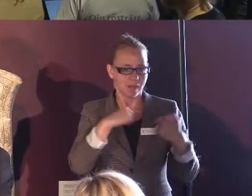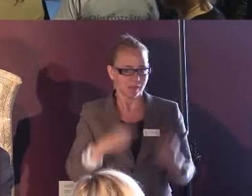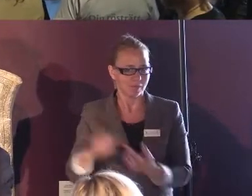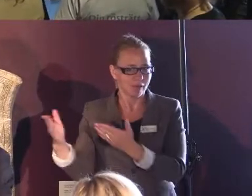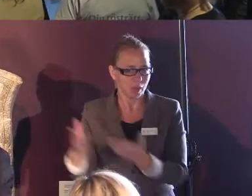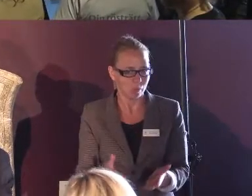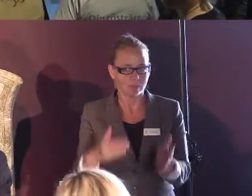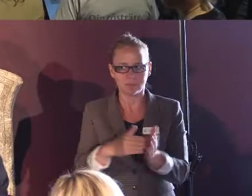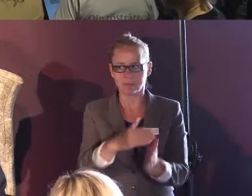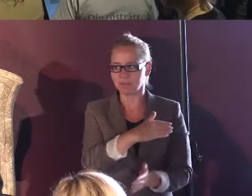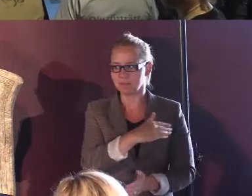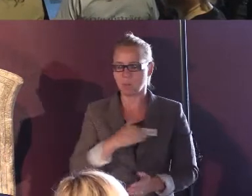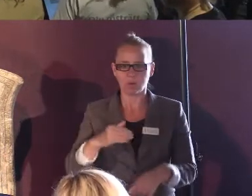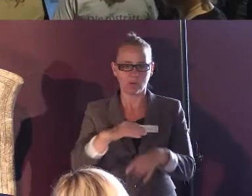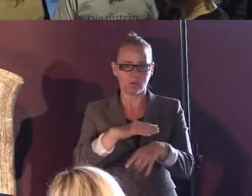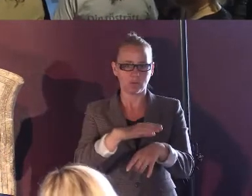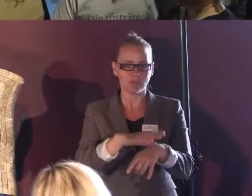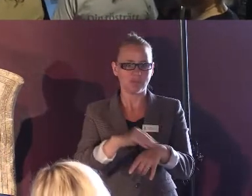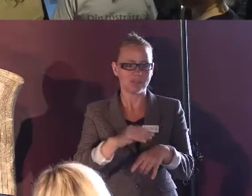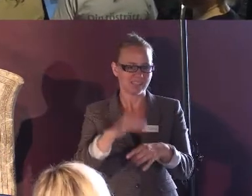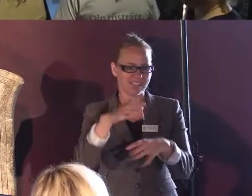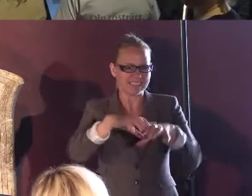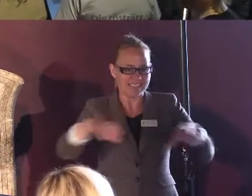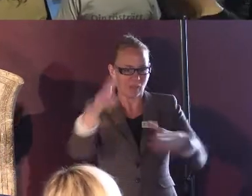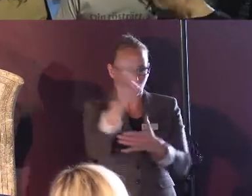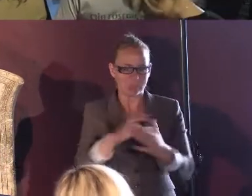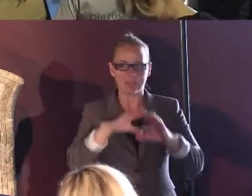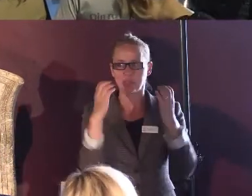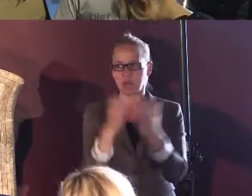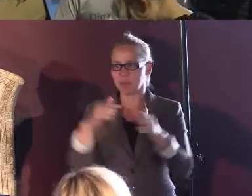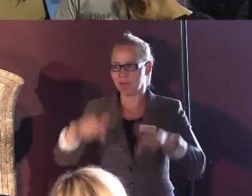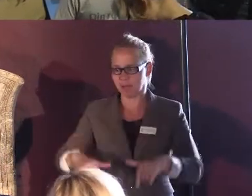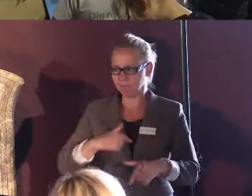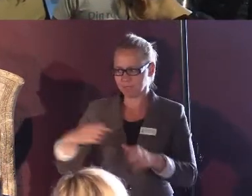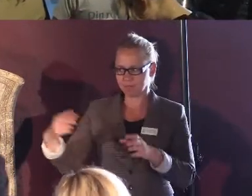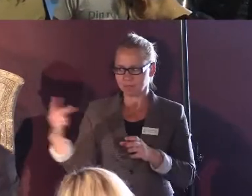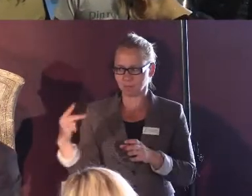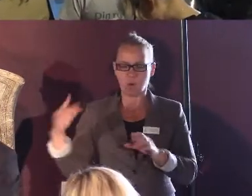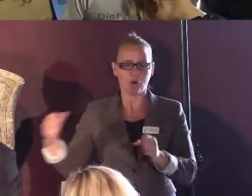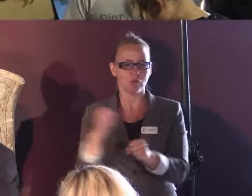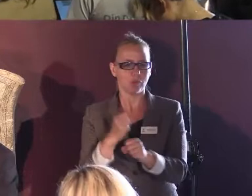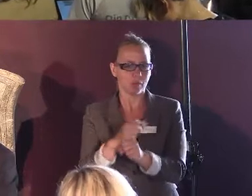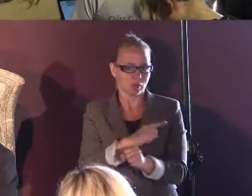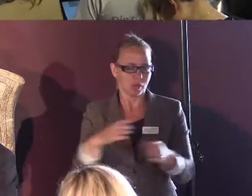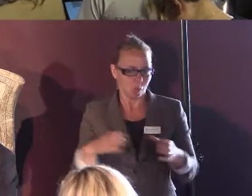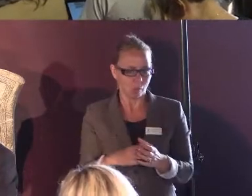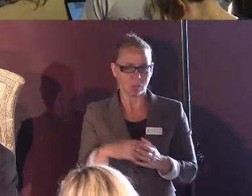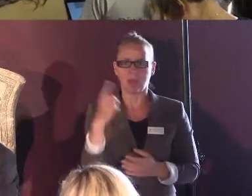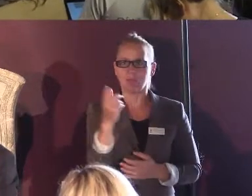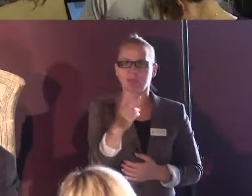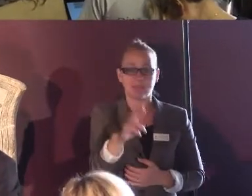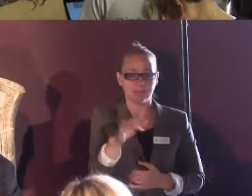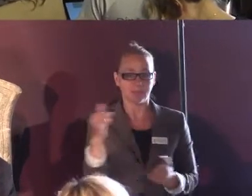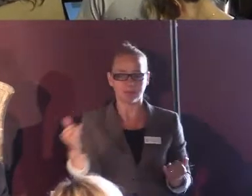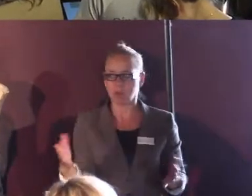välkomna till vårt och Svensk Scenkonst gemensamma seminarium här idag. Vi jobbar en hel del ihop och det här är ett av de exempel